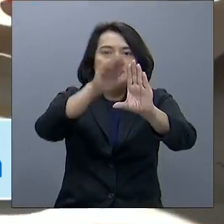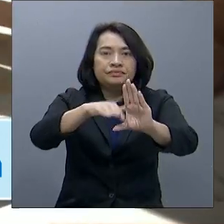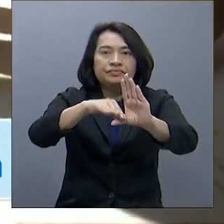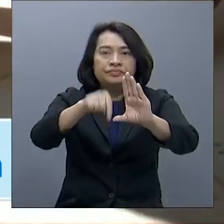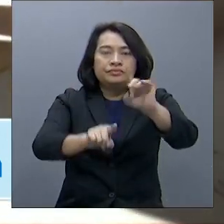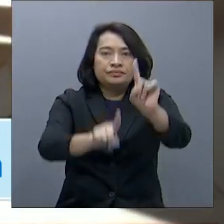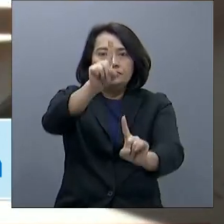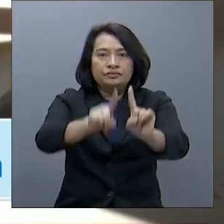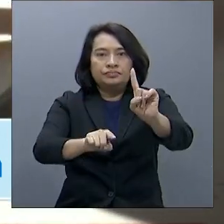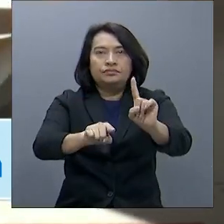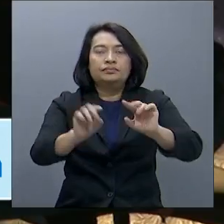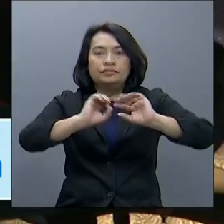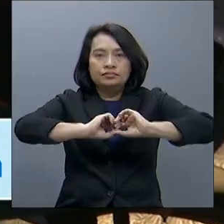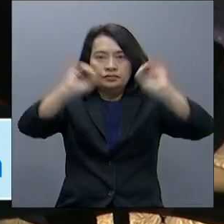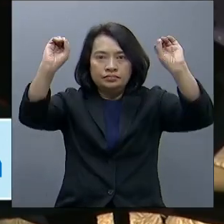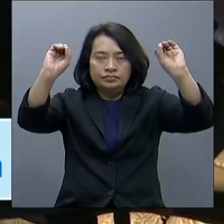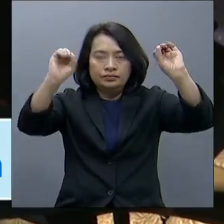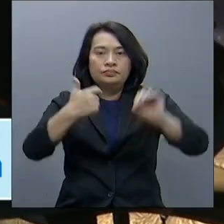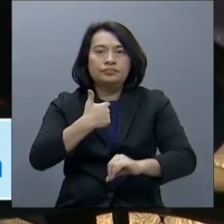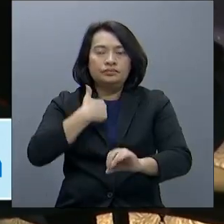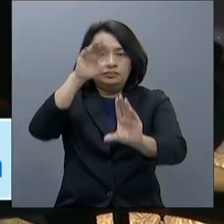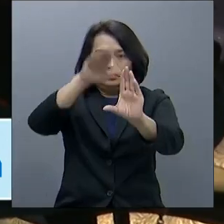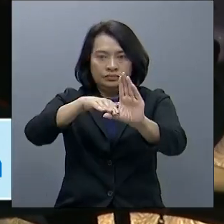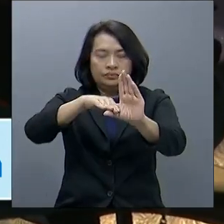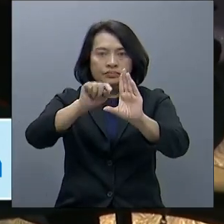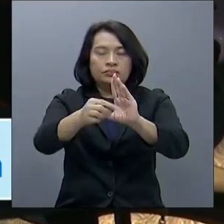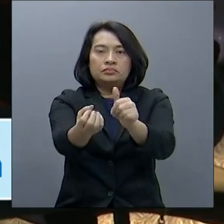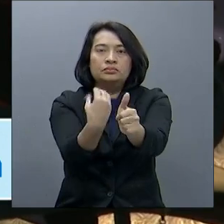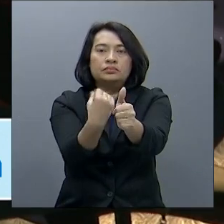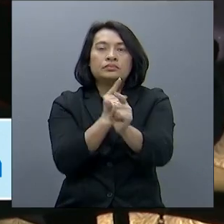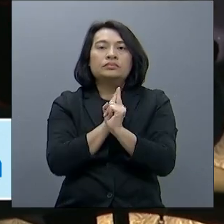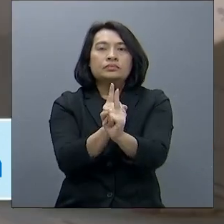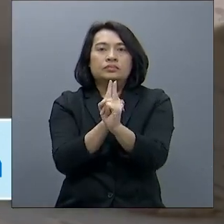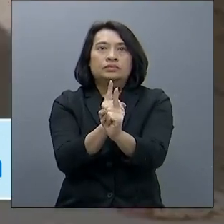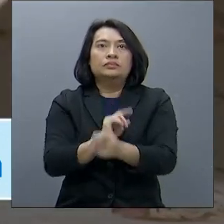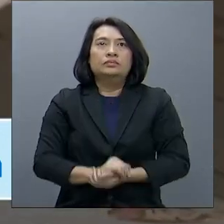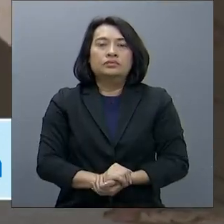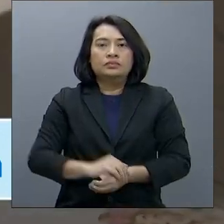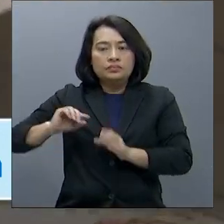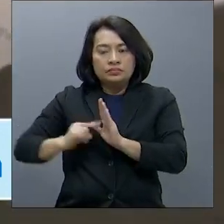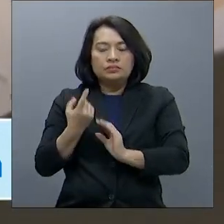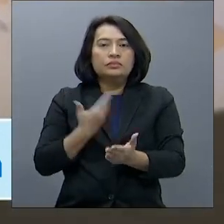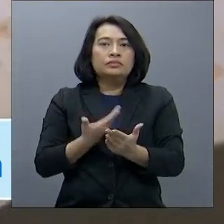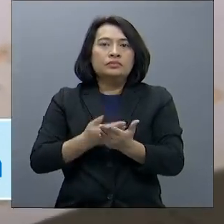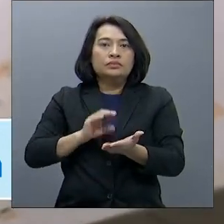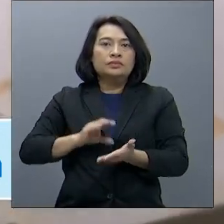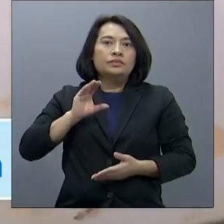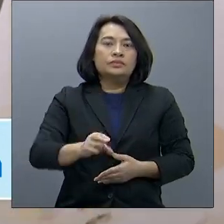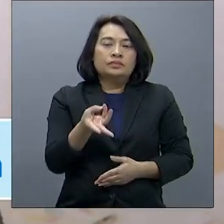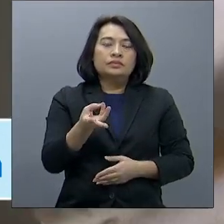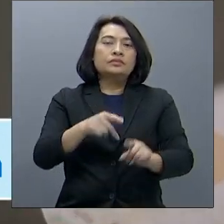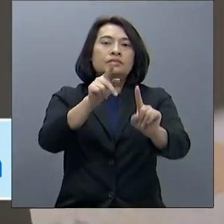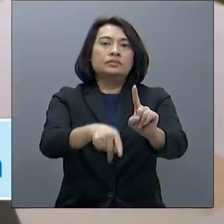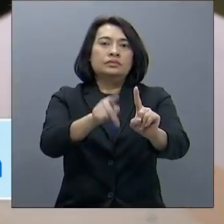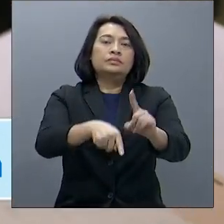ไม่เคยเล่นหุ้นมาก่อนเธอสมัครผ่านระบบที่ผู้ก่อเหตุแนะนำรอบแรกลงทุนเบาๆลงทุนน้อยๆพันเดียว